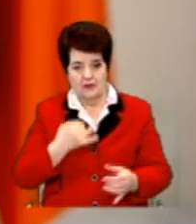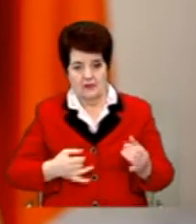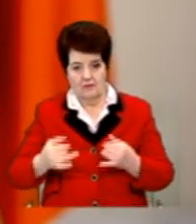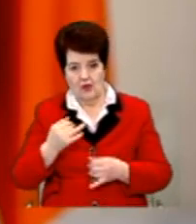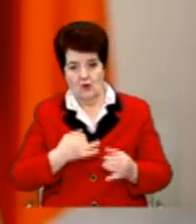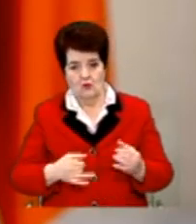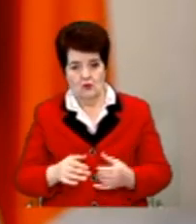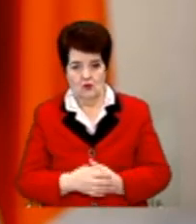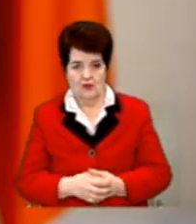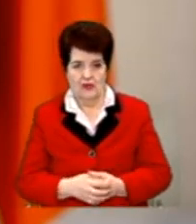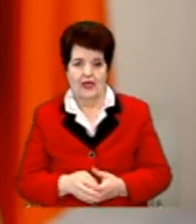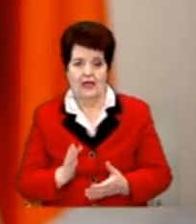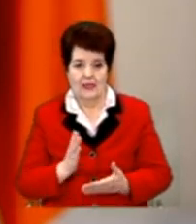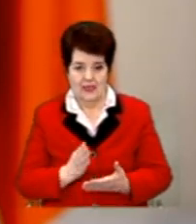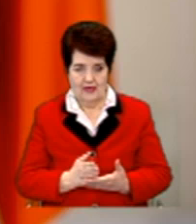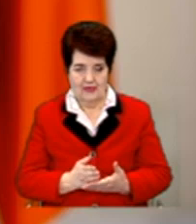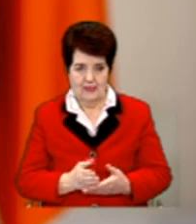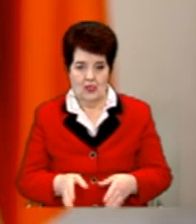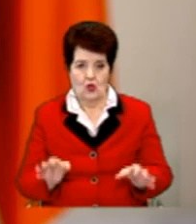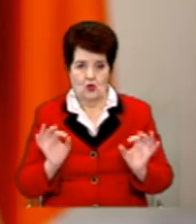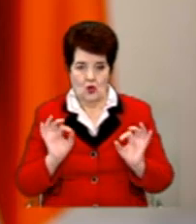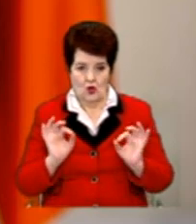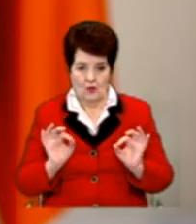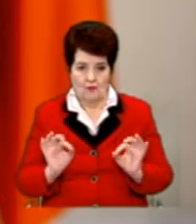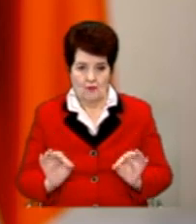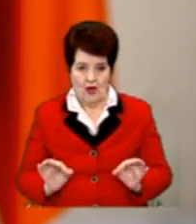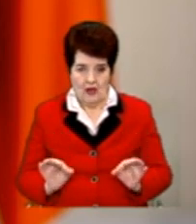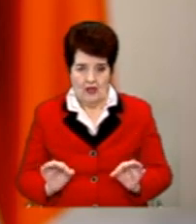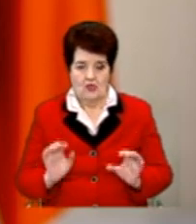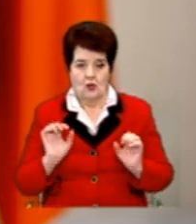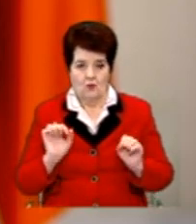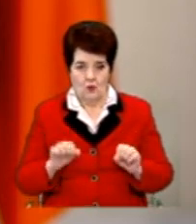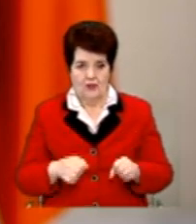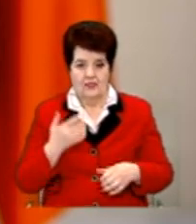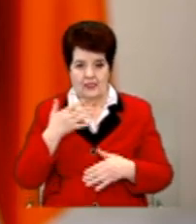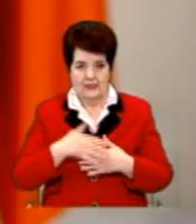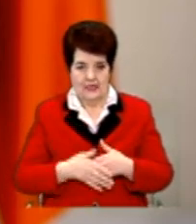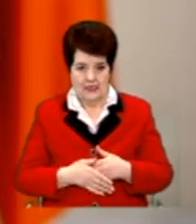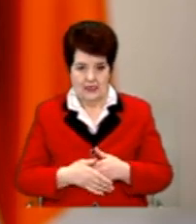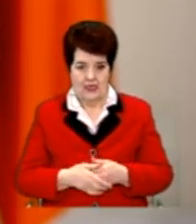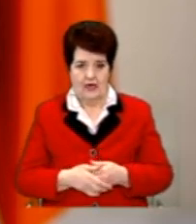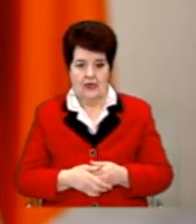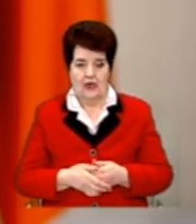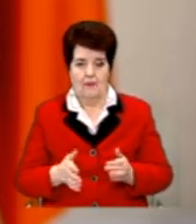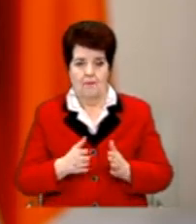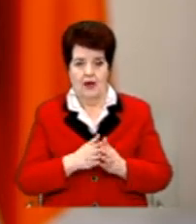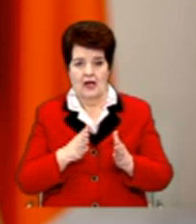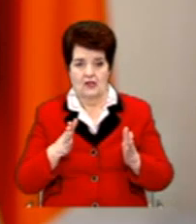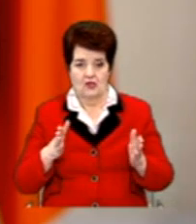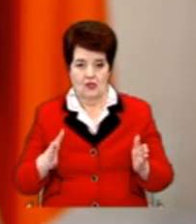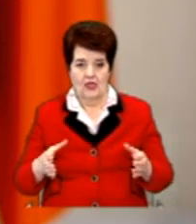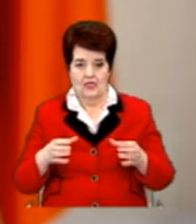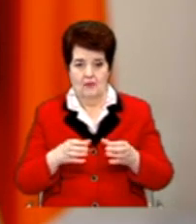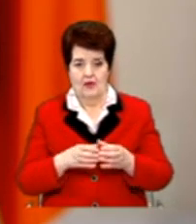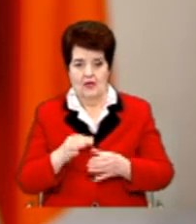partid. Este normal și pot să înțeleg că majoritatea partidelor